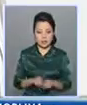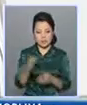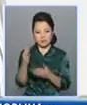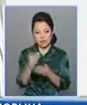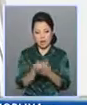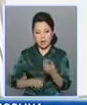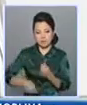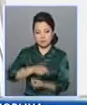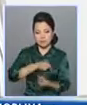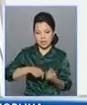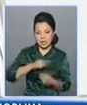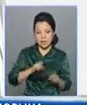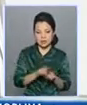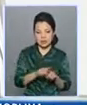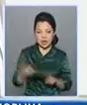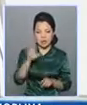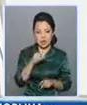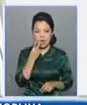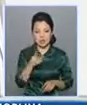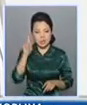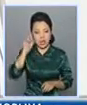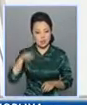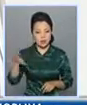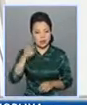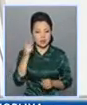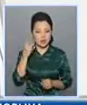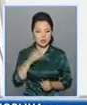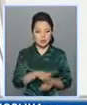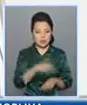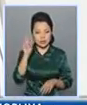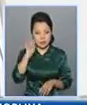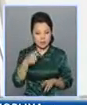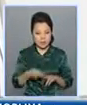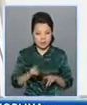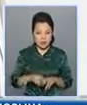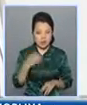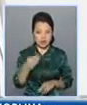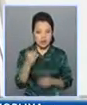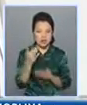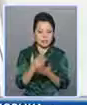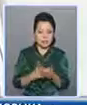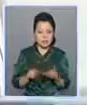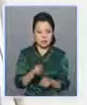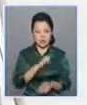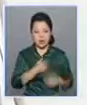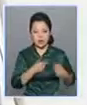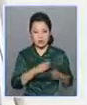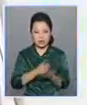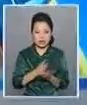бағдарламалардың ішіндегі бизнес кеңесі деген бағдарламаны сіздер бұрыннан бері білесіздер. Бұл бағдарламаның жұмыс істеп келе жатқанына 3 жылдан уақыт өтті.